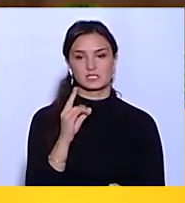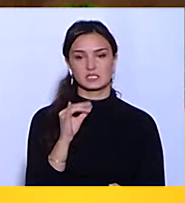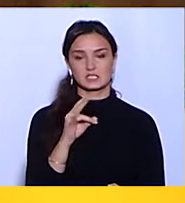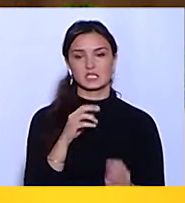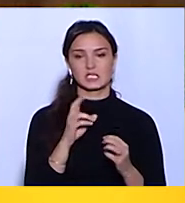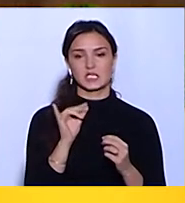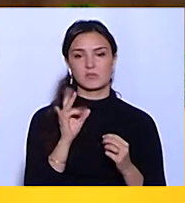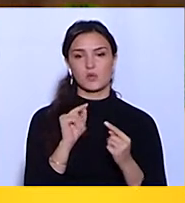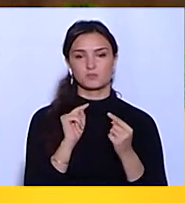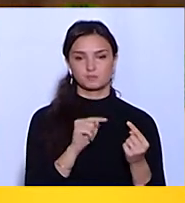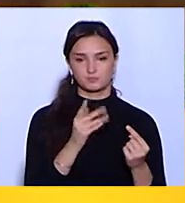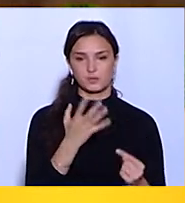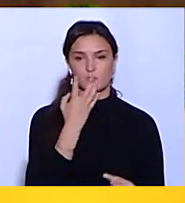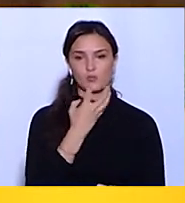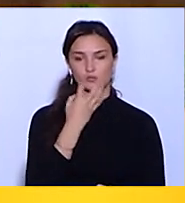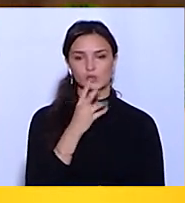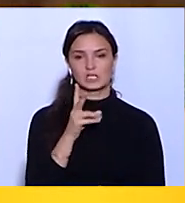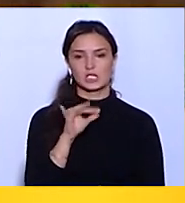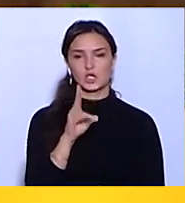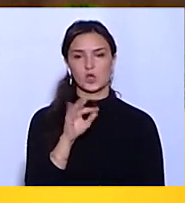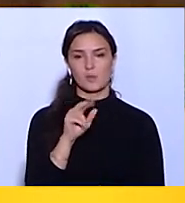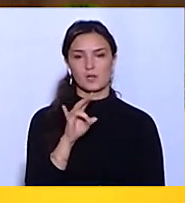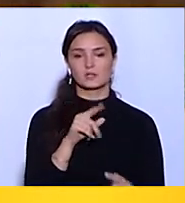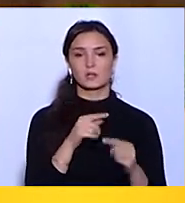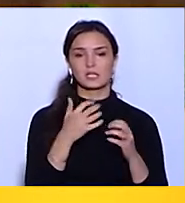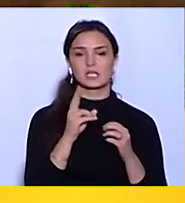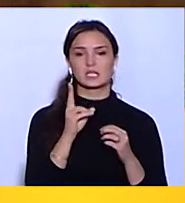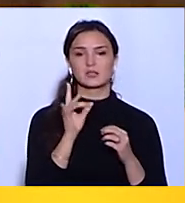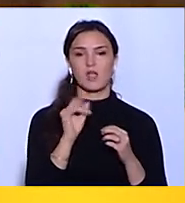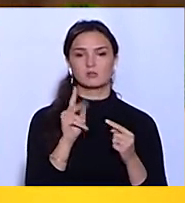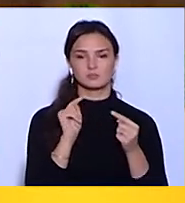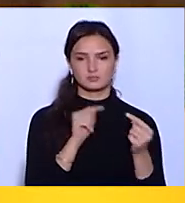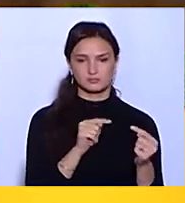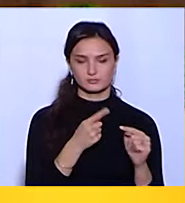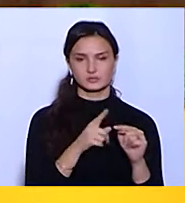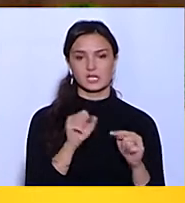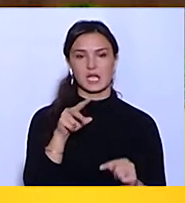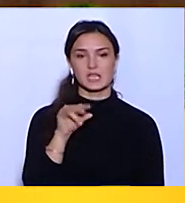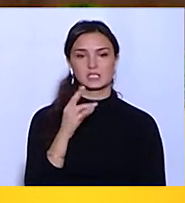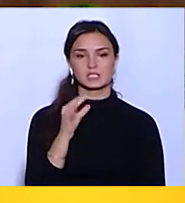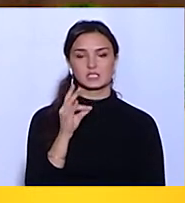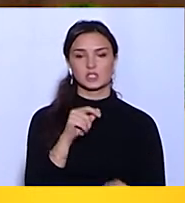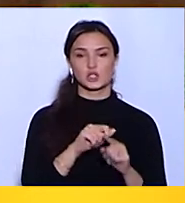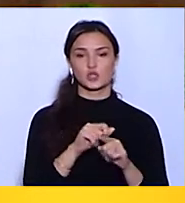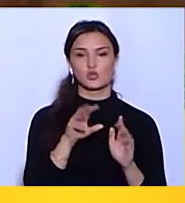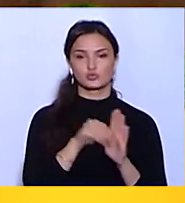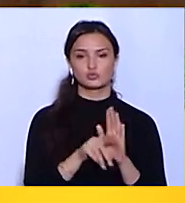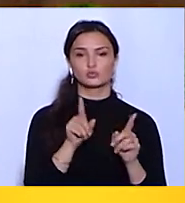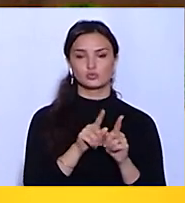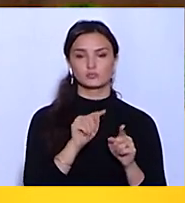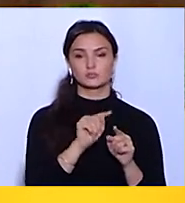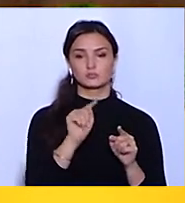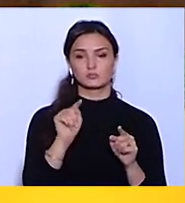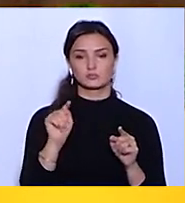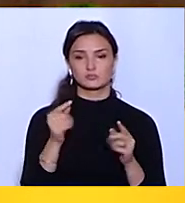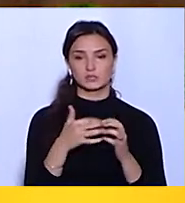კიბოსაწინააღმდეგოდ, პომიდორი, რომელიც შეიცავს ლიკოპენს, კიბოსაწინააღმდეგოდ, ალიცინი, რომელიც არის ნიორში, ფიტონციდები, რომელიც